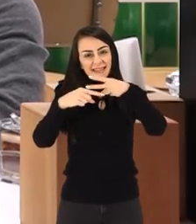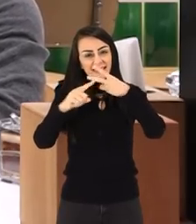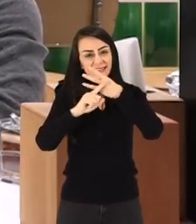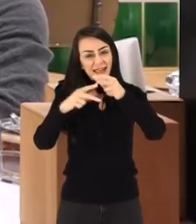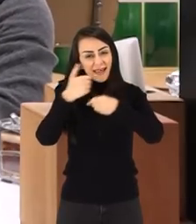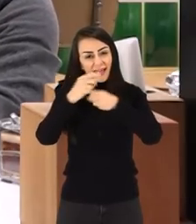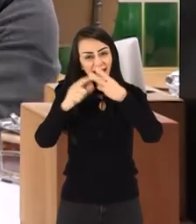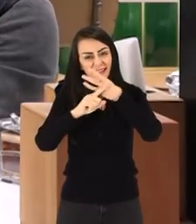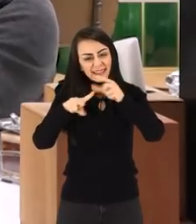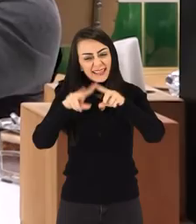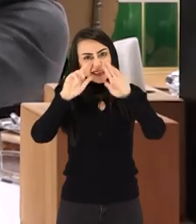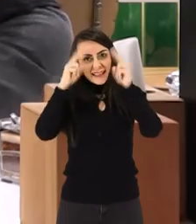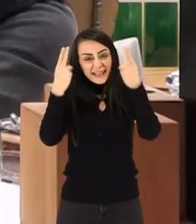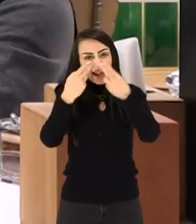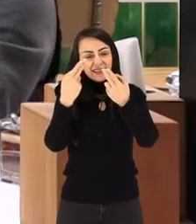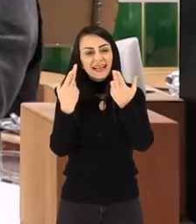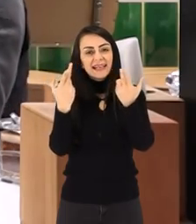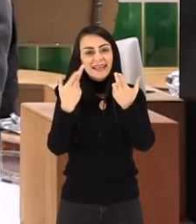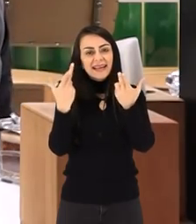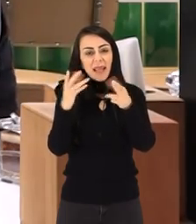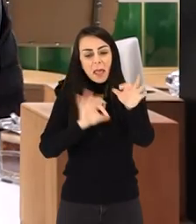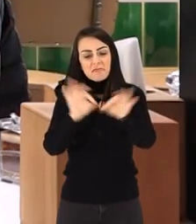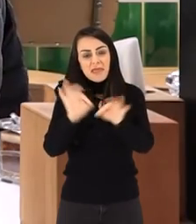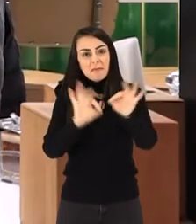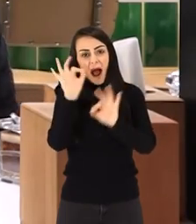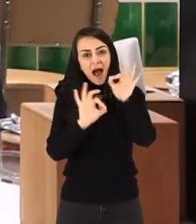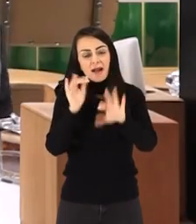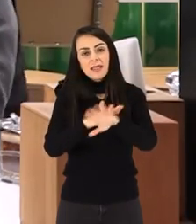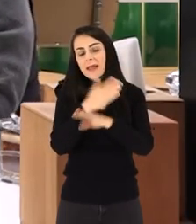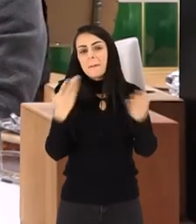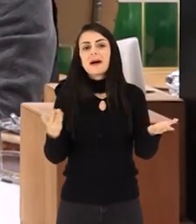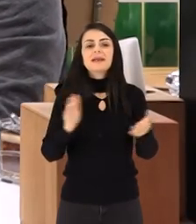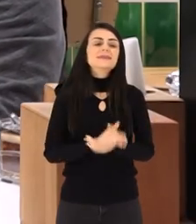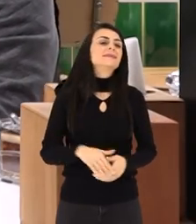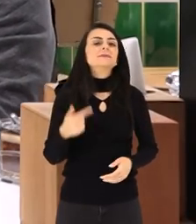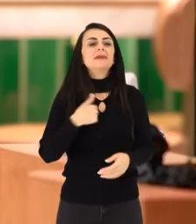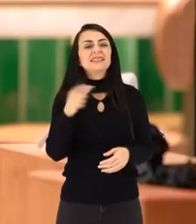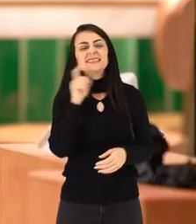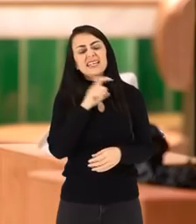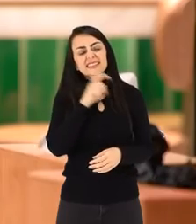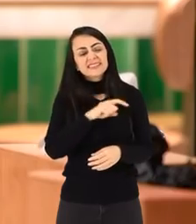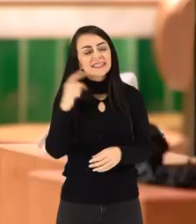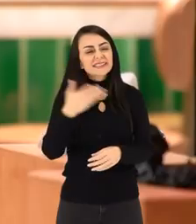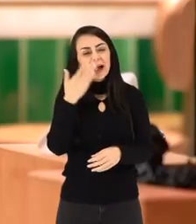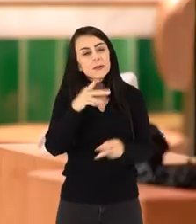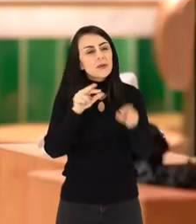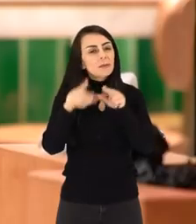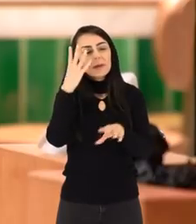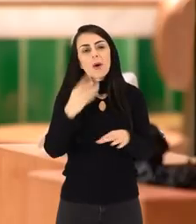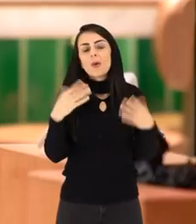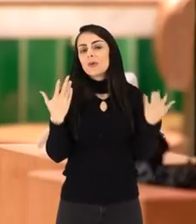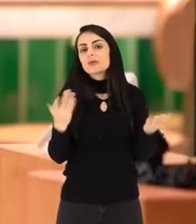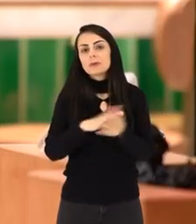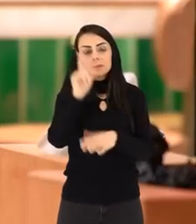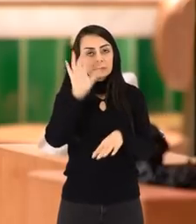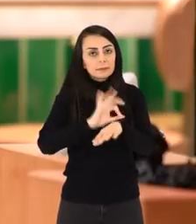Her şey olabilir yani kesinlikle. Ben bütün bunları anlatıyorum ya, hepsini yarım yamalık okumuşum ben. Hepsini yanlış yanlış anlatıyormuşum. Yok hiç öyle değil ki, ama bir